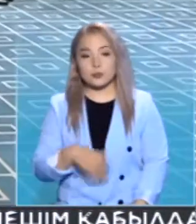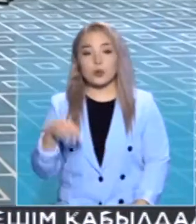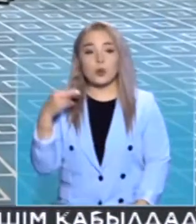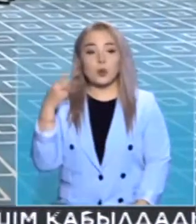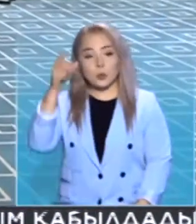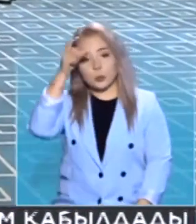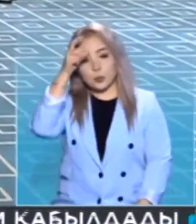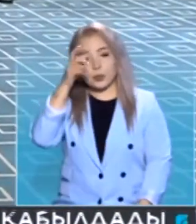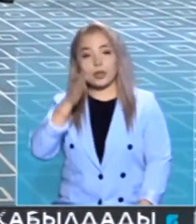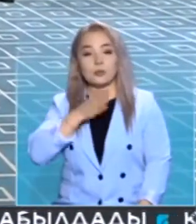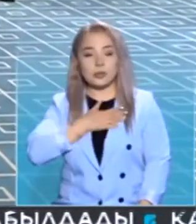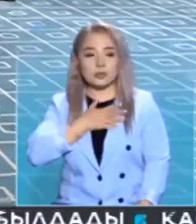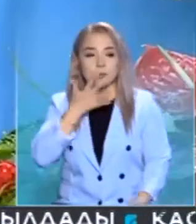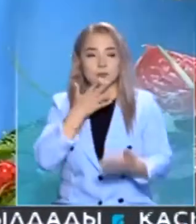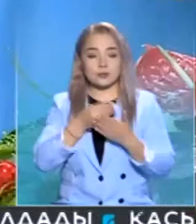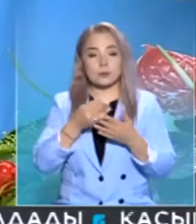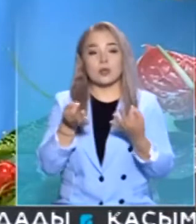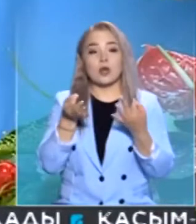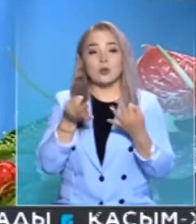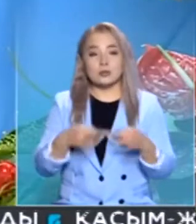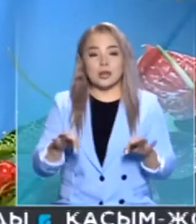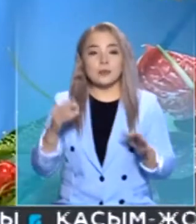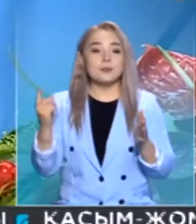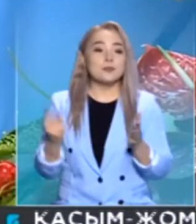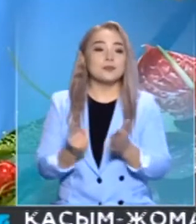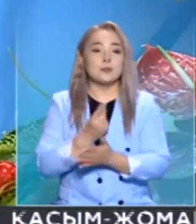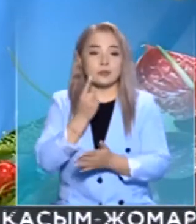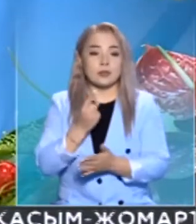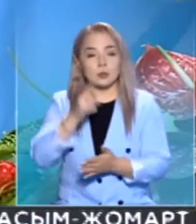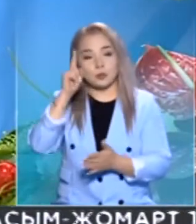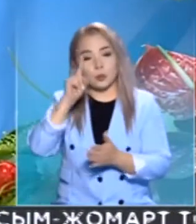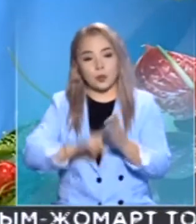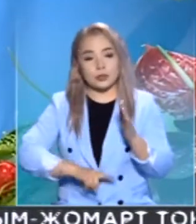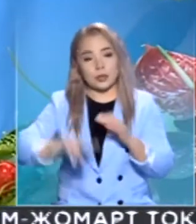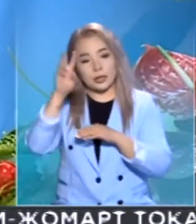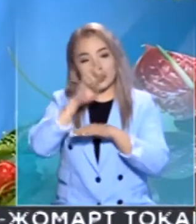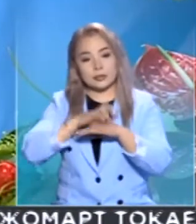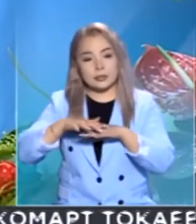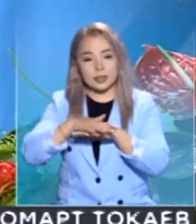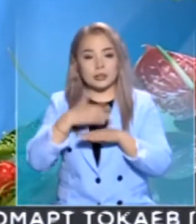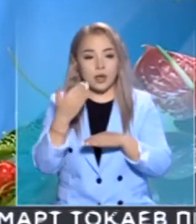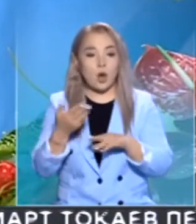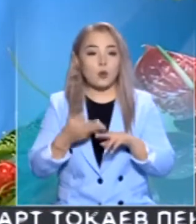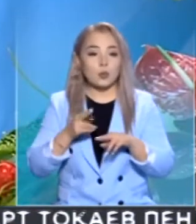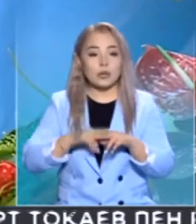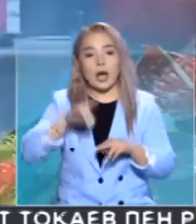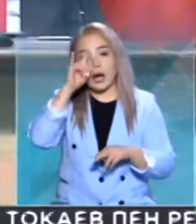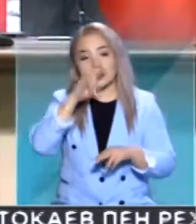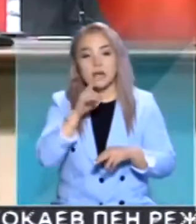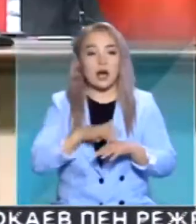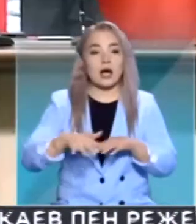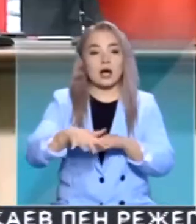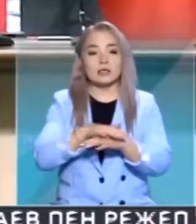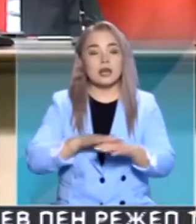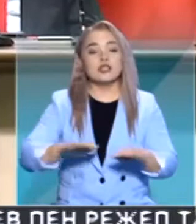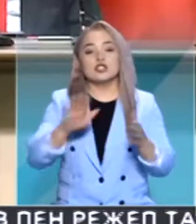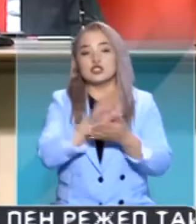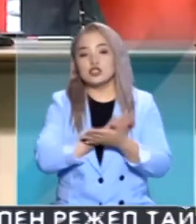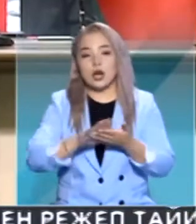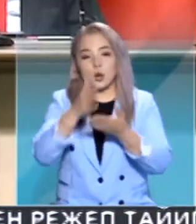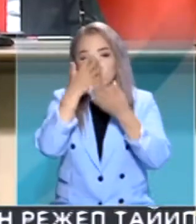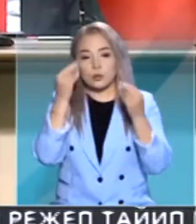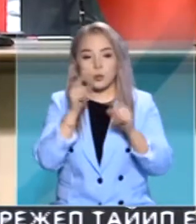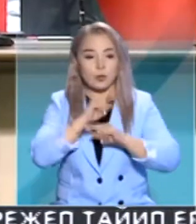Түркия біздің тәуелсіздігімізді алғашқы болып мойындаған ел. Оны қазақ халқы ешқашан